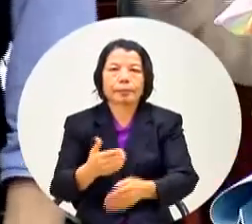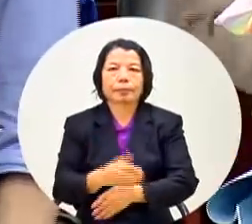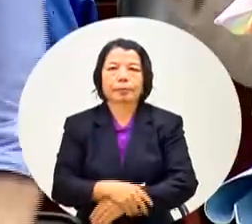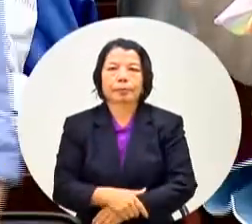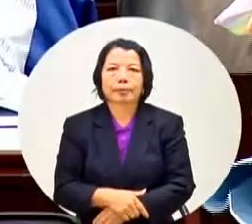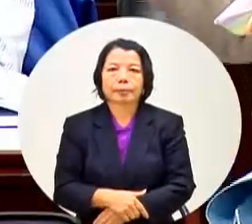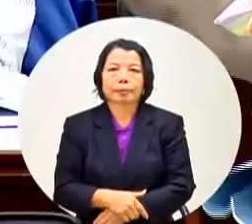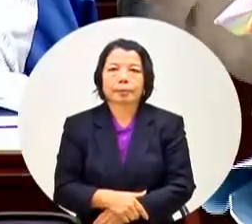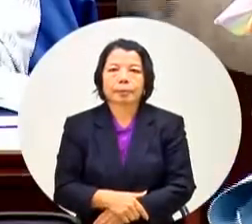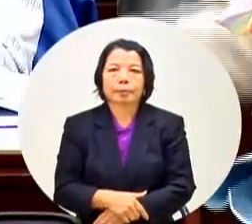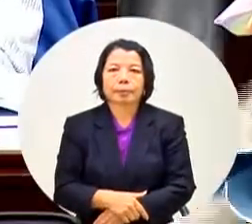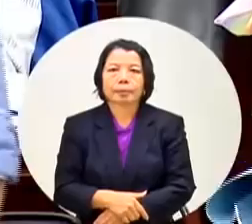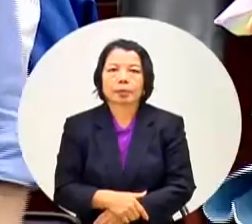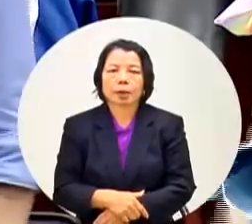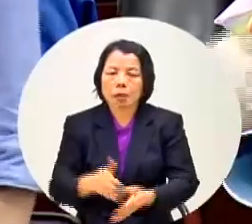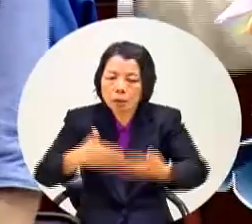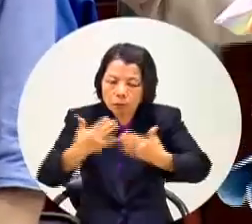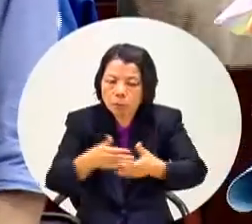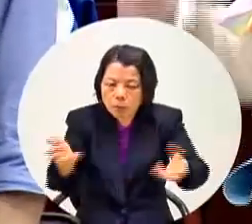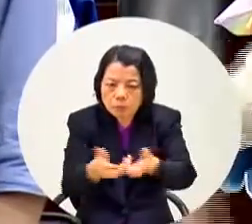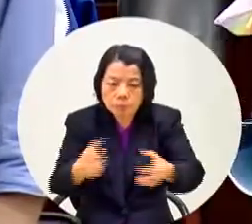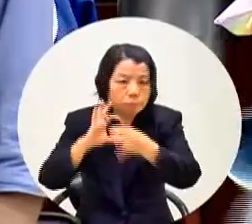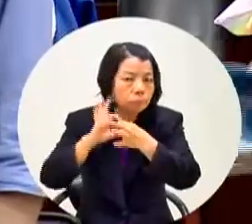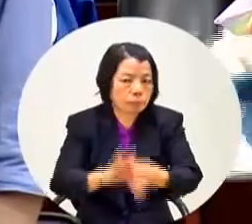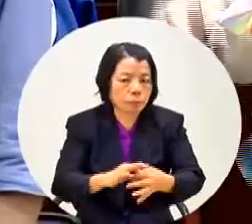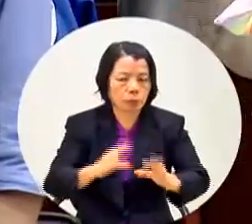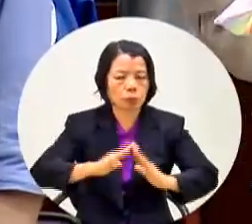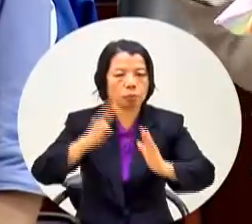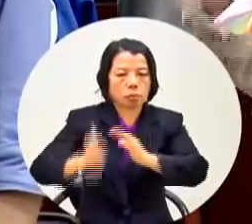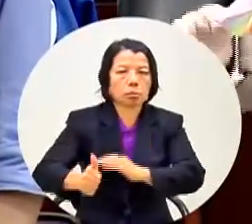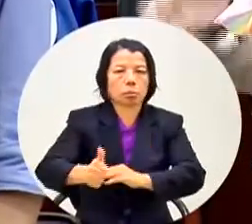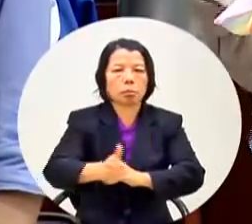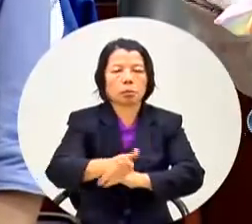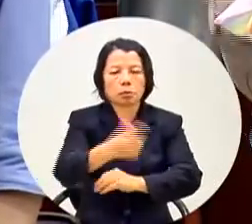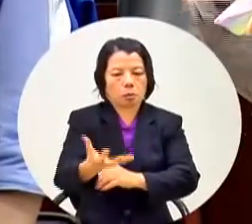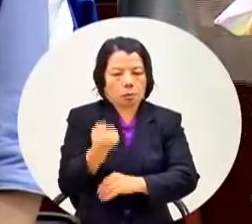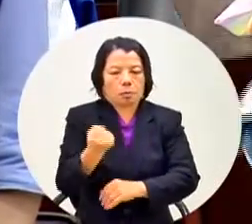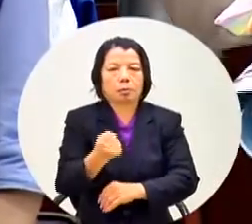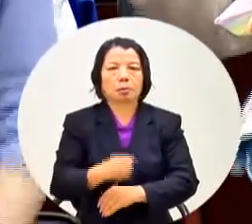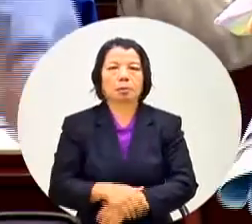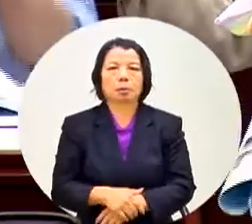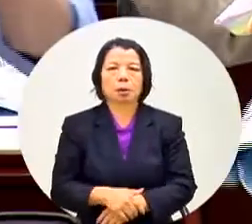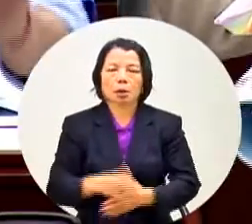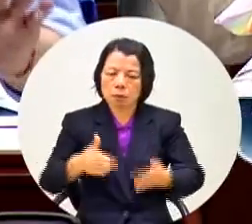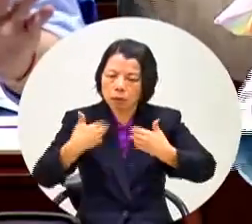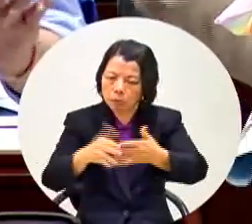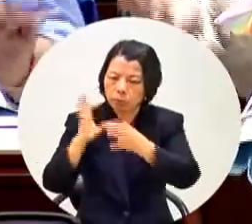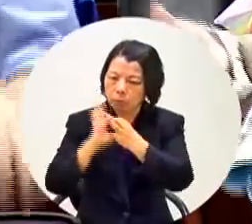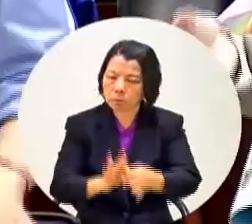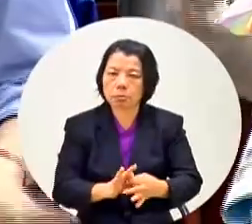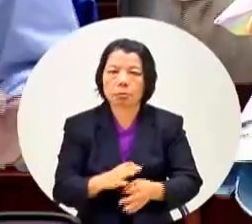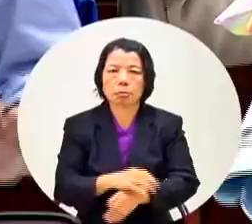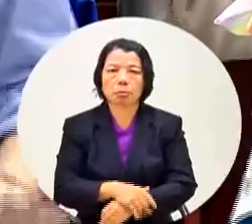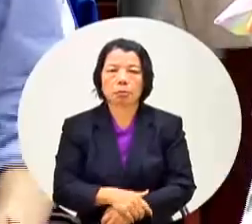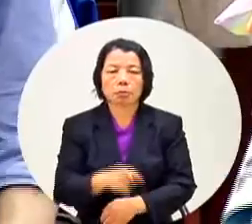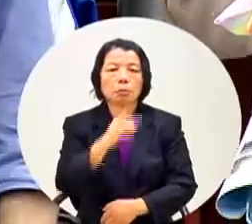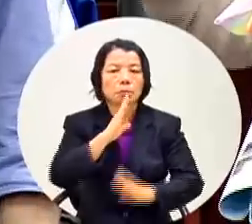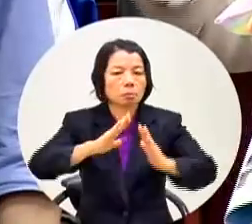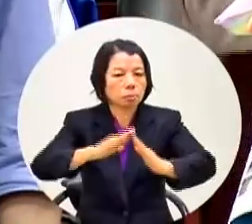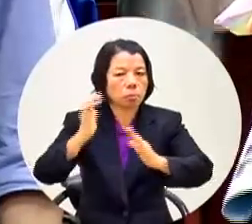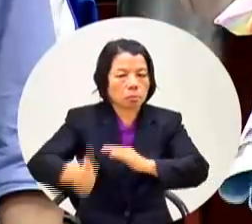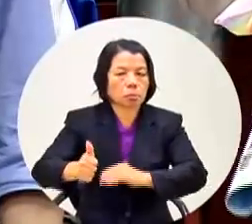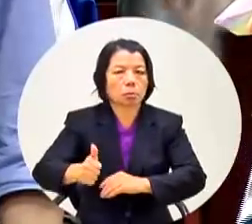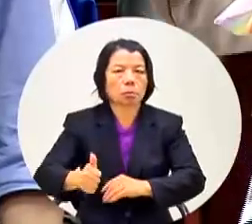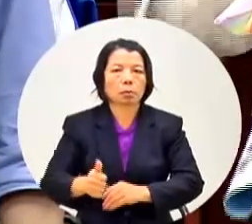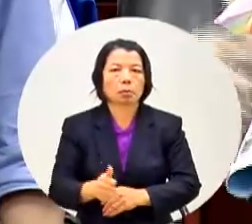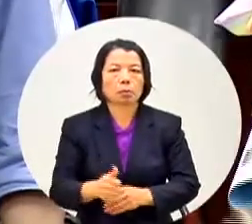长嘛？因为市长都可以说停工就停工了，那你现在到底要不要盖，还是一个你是市长，你要有一个带领高雄的方向，你要告诉我们